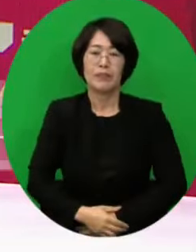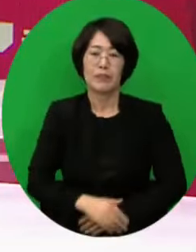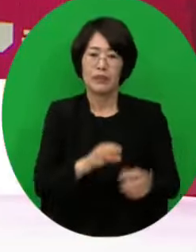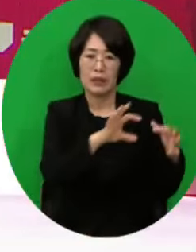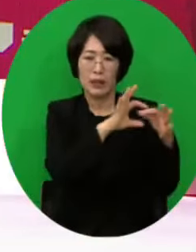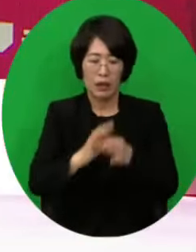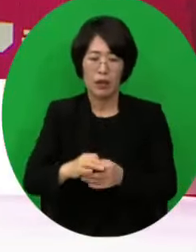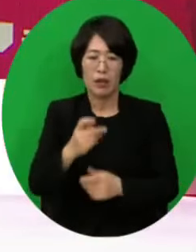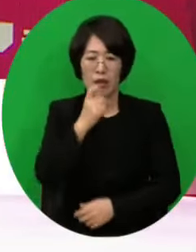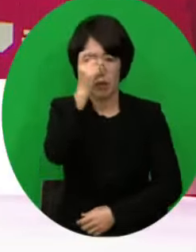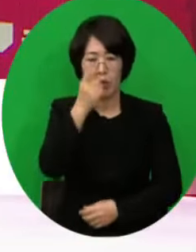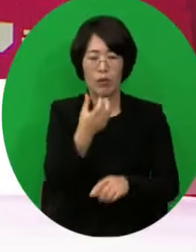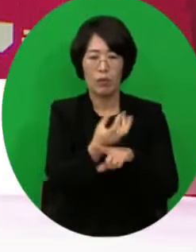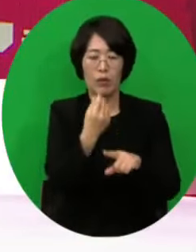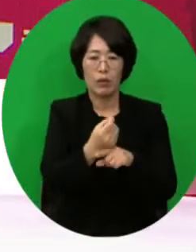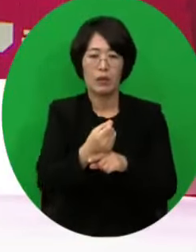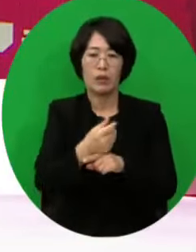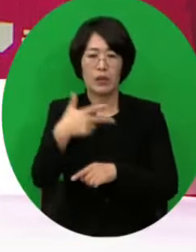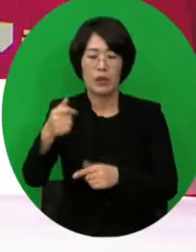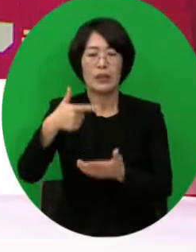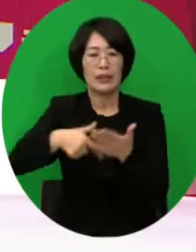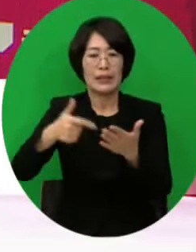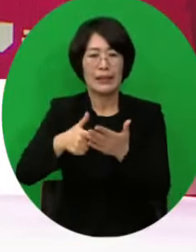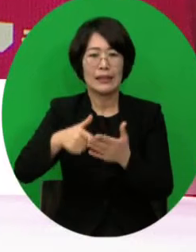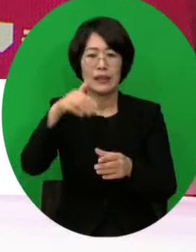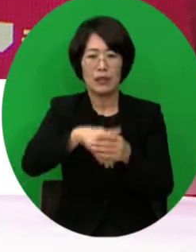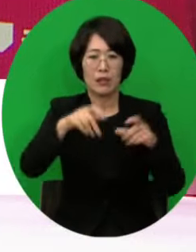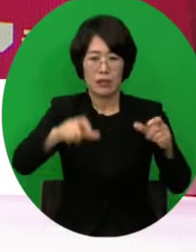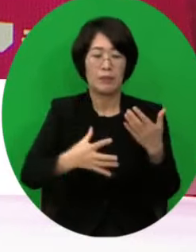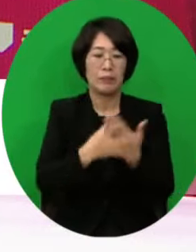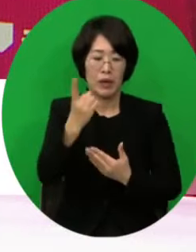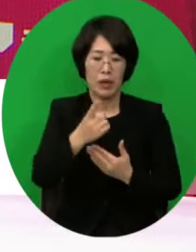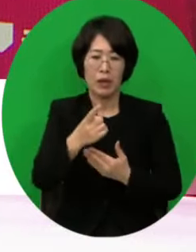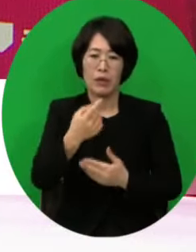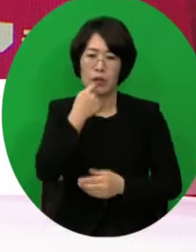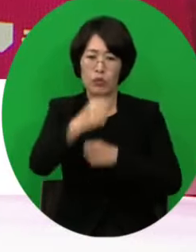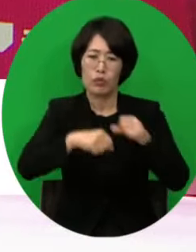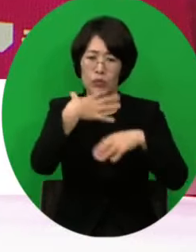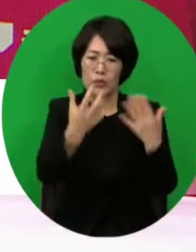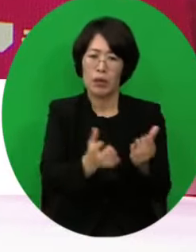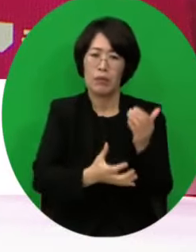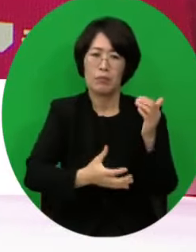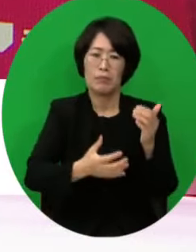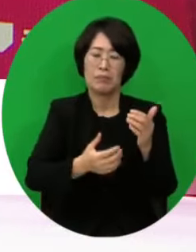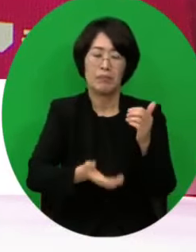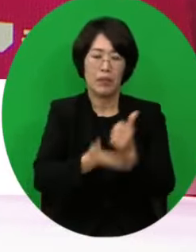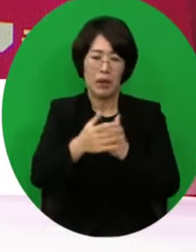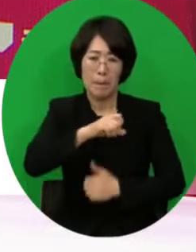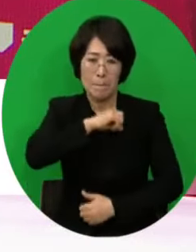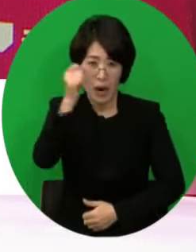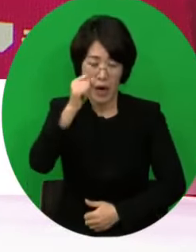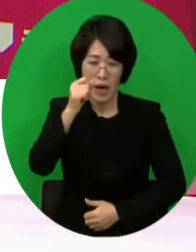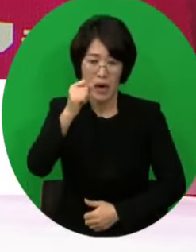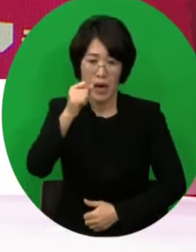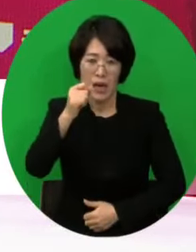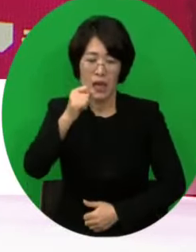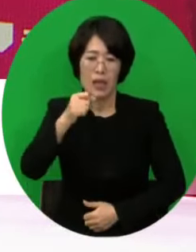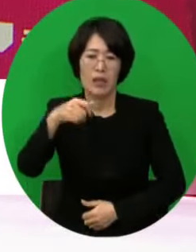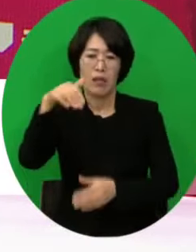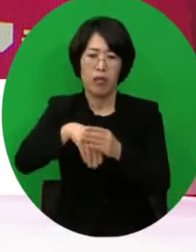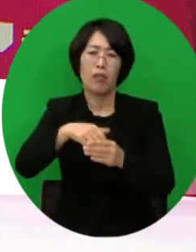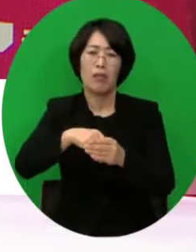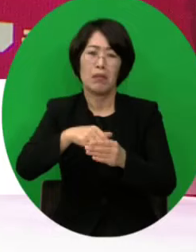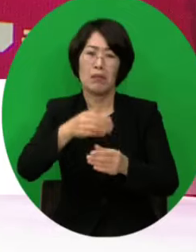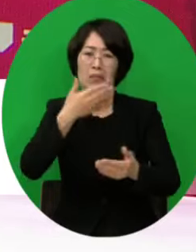이어서 고흥 보성 장흥 강진 선거구입니다. 민주당 공천을 받은 후보가 당선 가능성이 높은 지역이다 보니